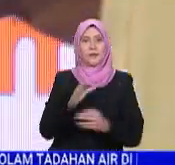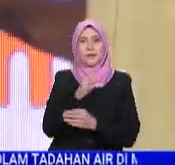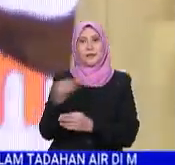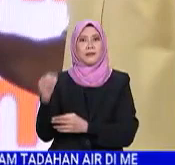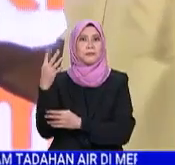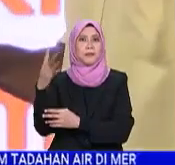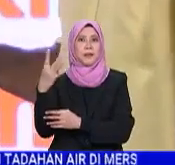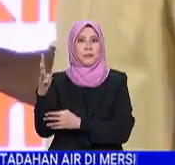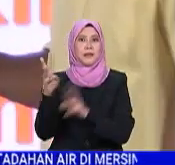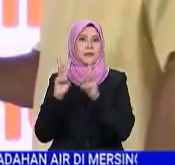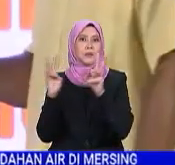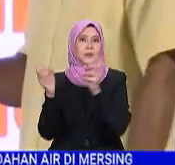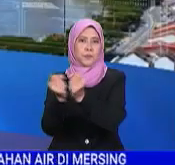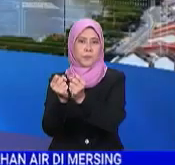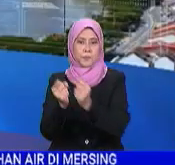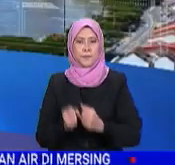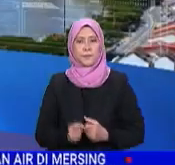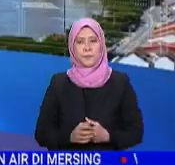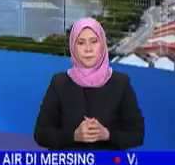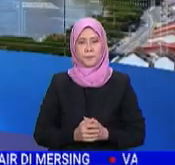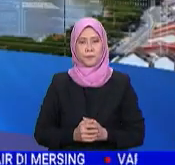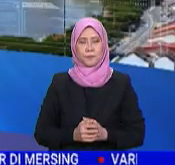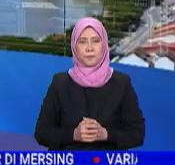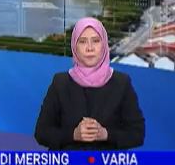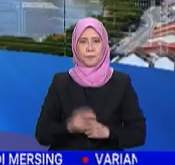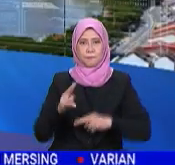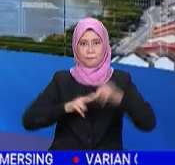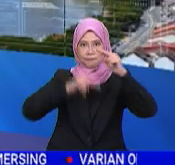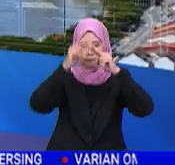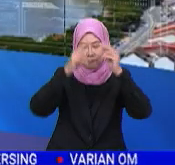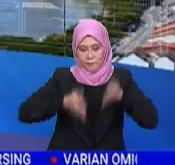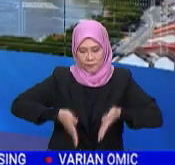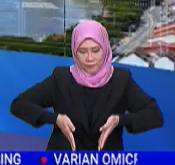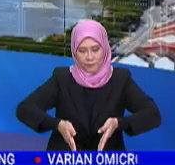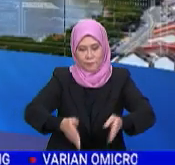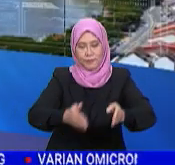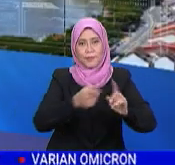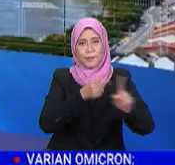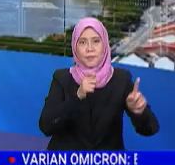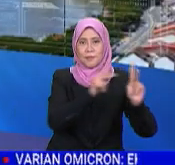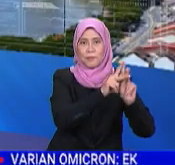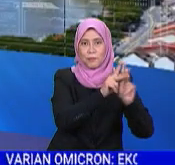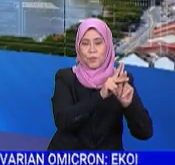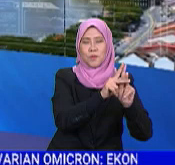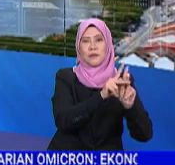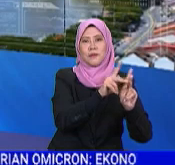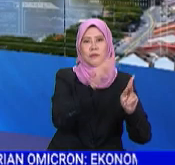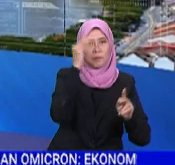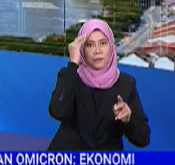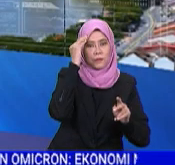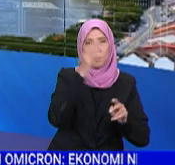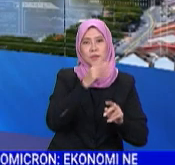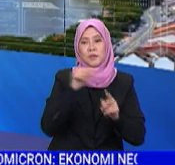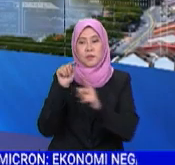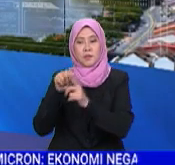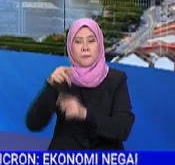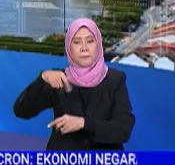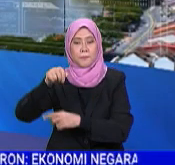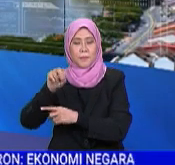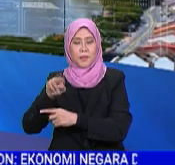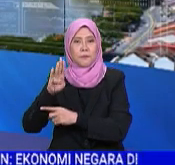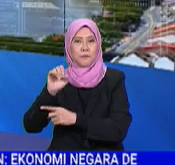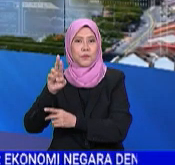las Hai pembinaan jalan penghubung dari Kampung setunggal Melayu baru kelebu rayapen Borneo